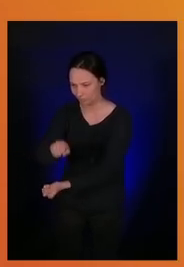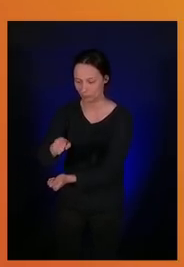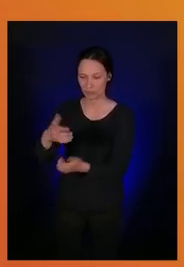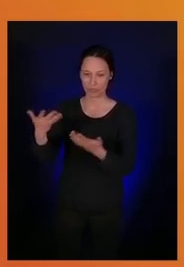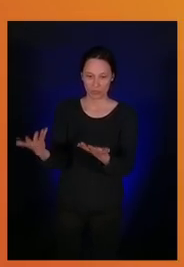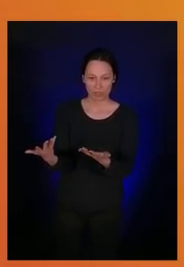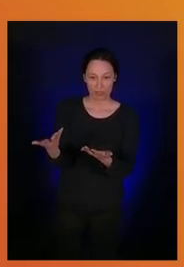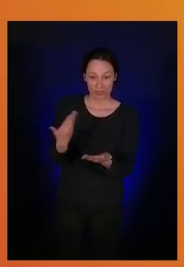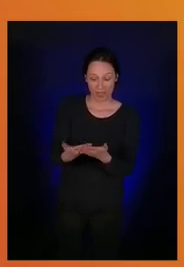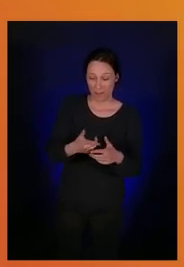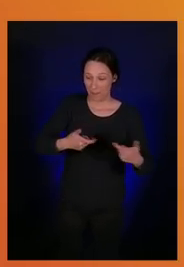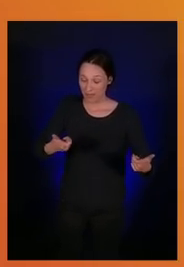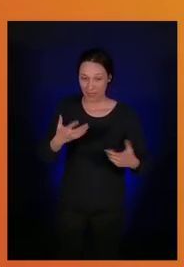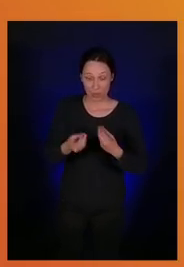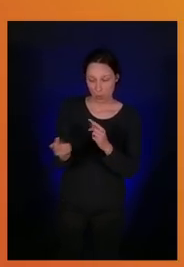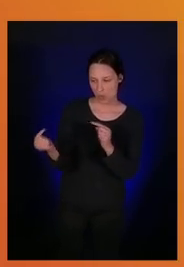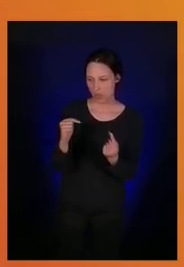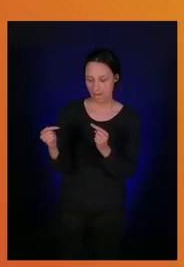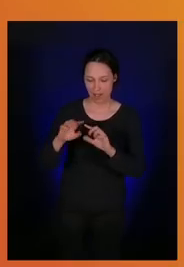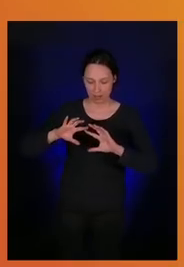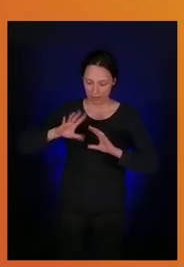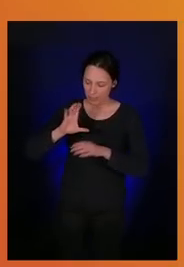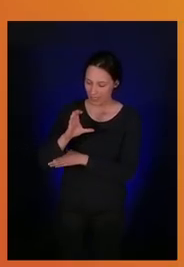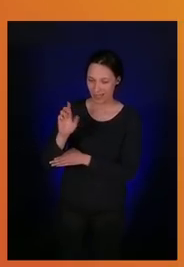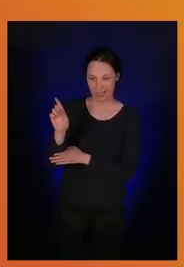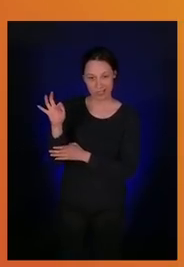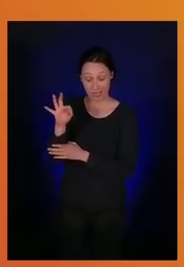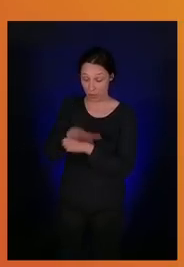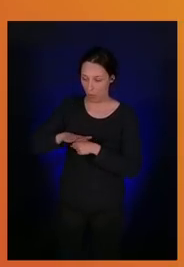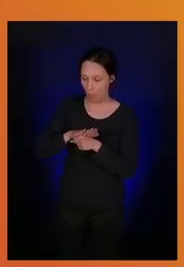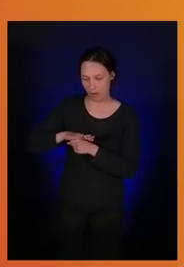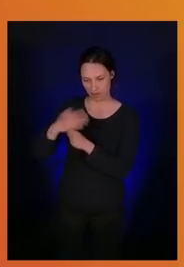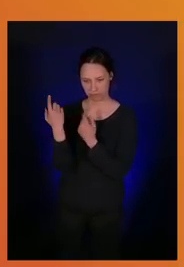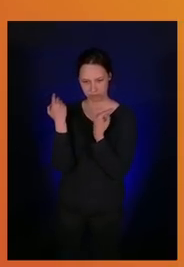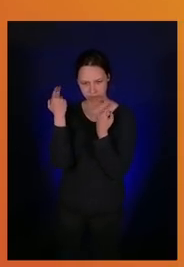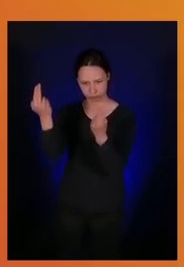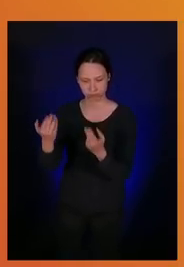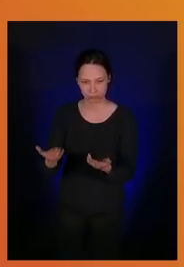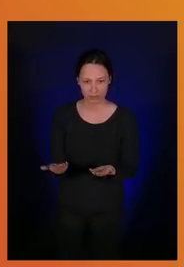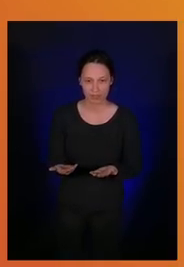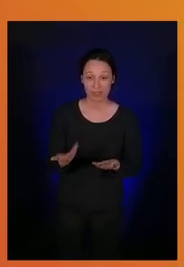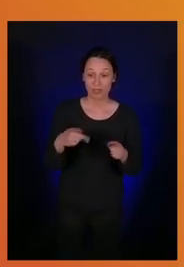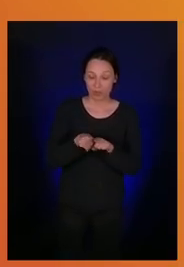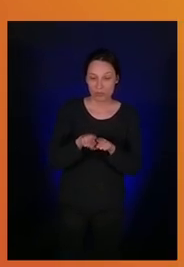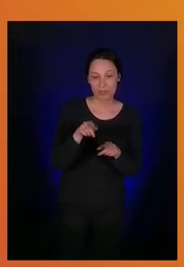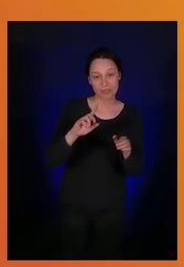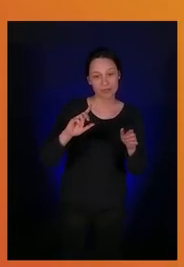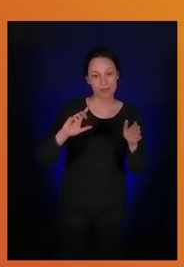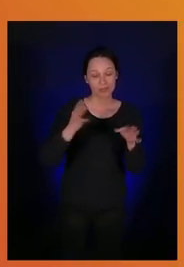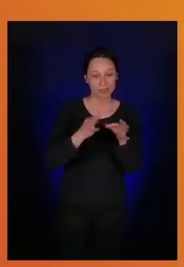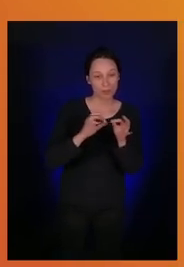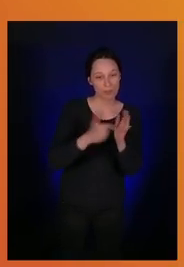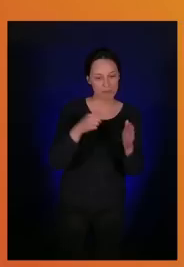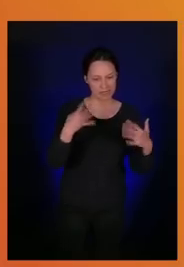la CGT qui s'y était mise. Après la bataille des idées, la lutte engagée le 5 décembre 2019 a connu des moments